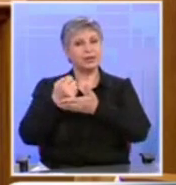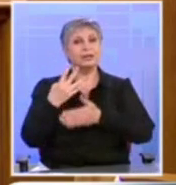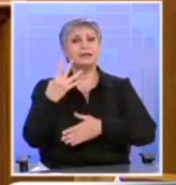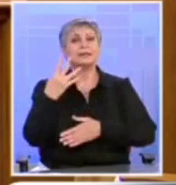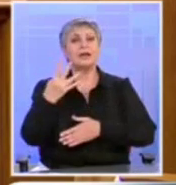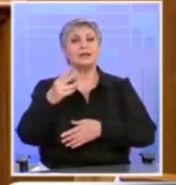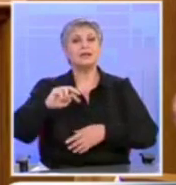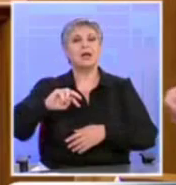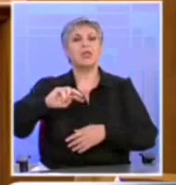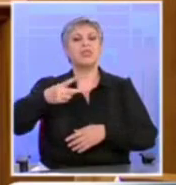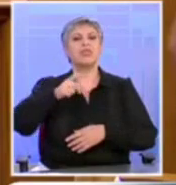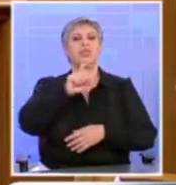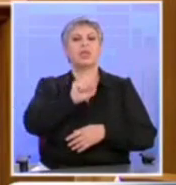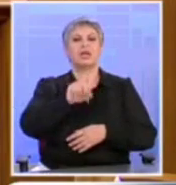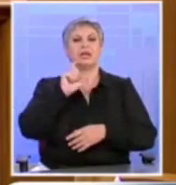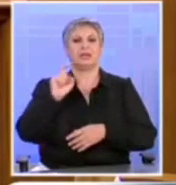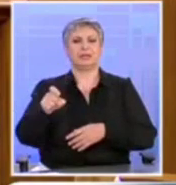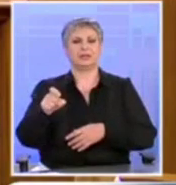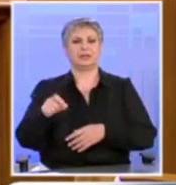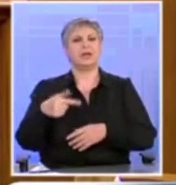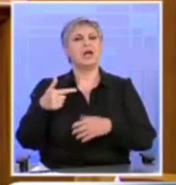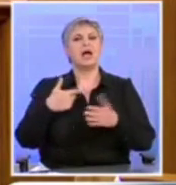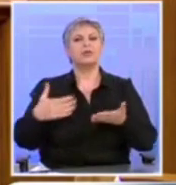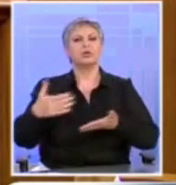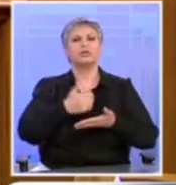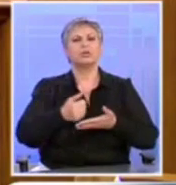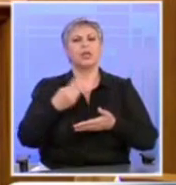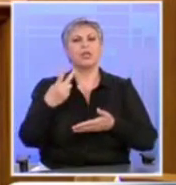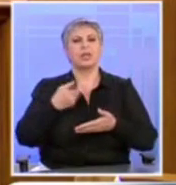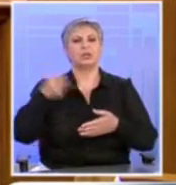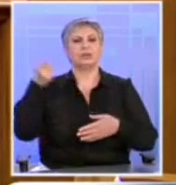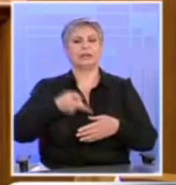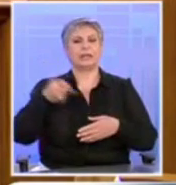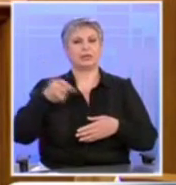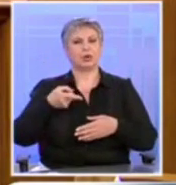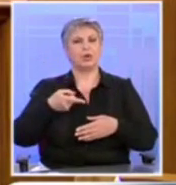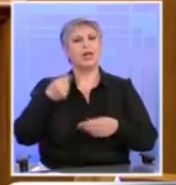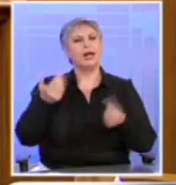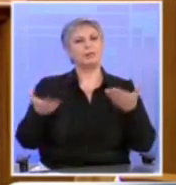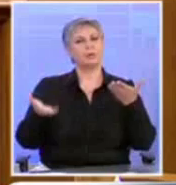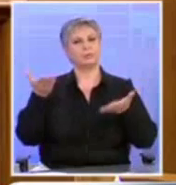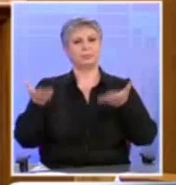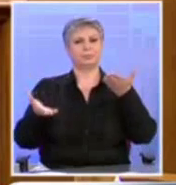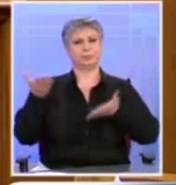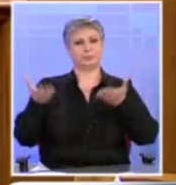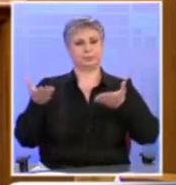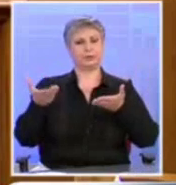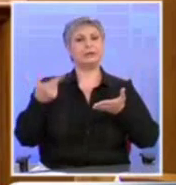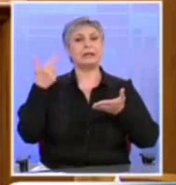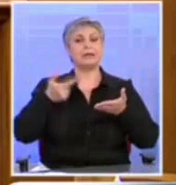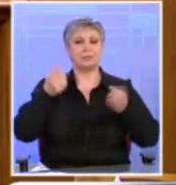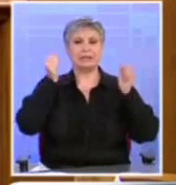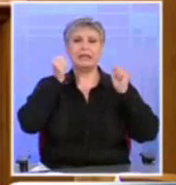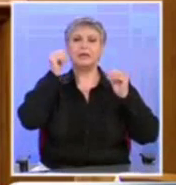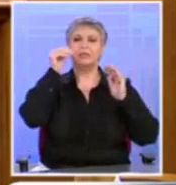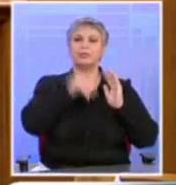το 2% του ΑΕΠ, πράγμα που θα ισοφαρίσει την επίπτωση την